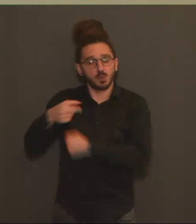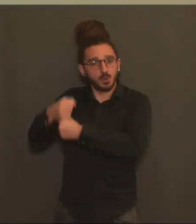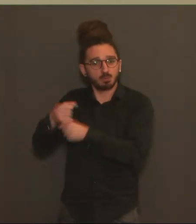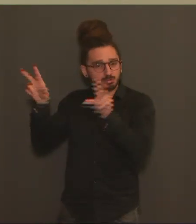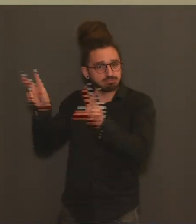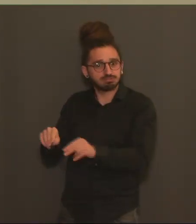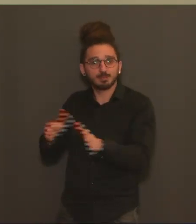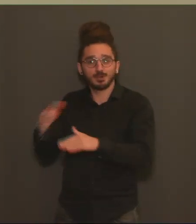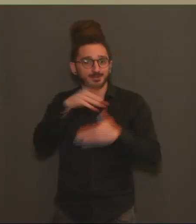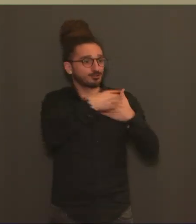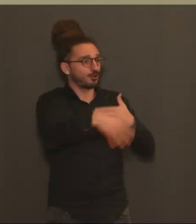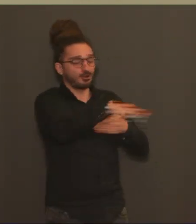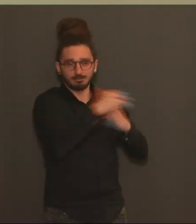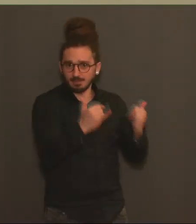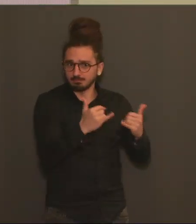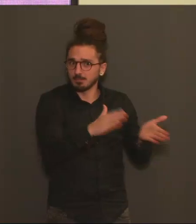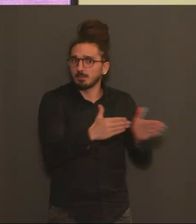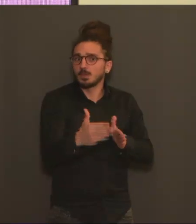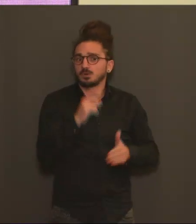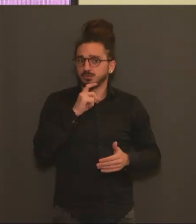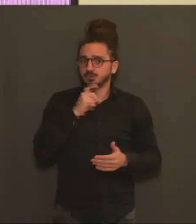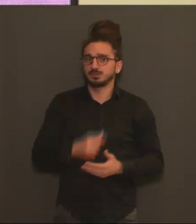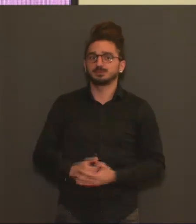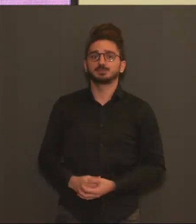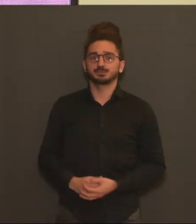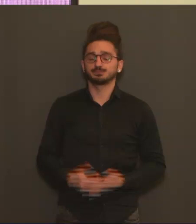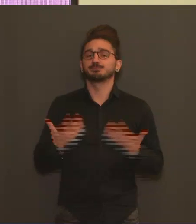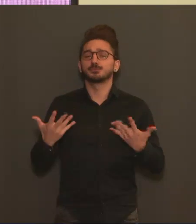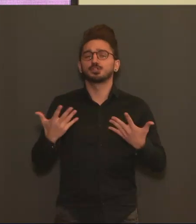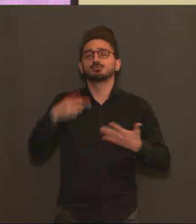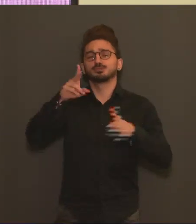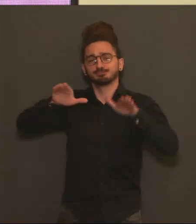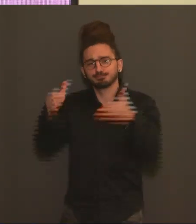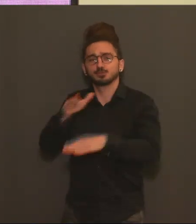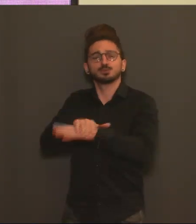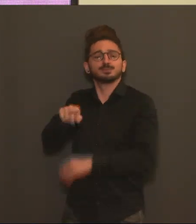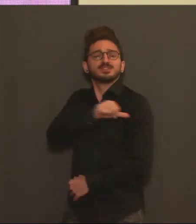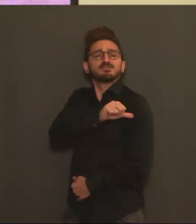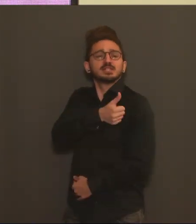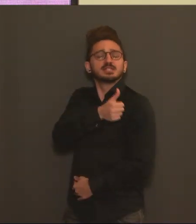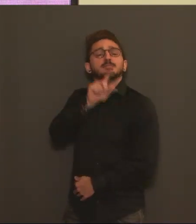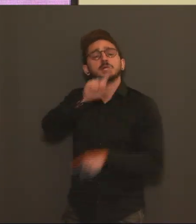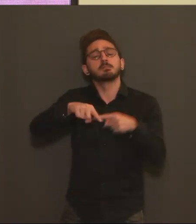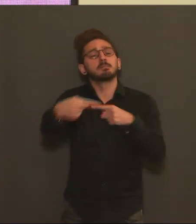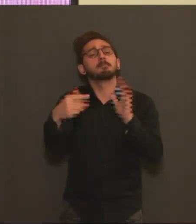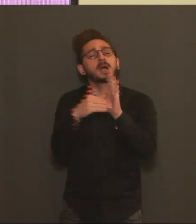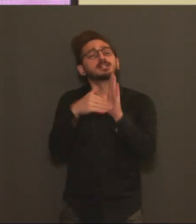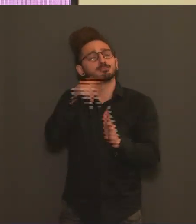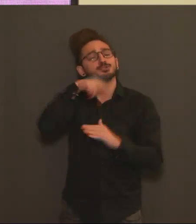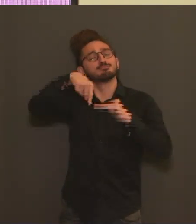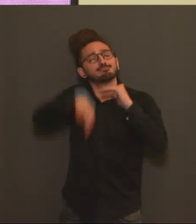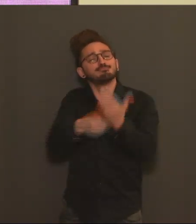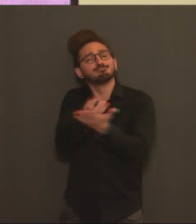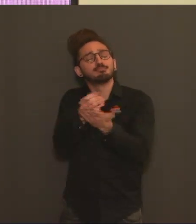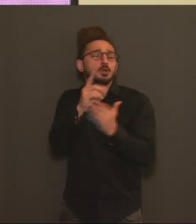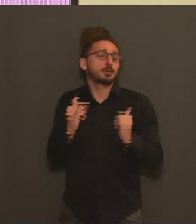Vaccination dans notre pays, quelques chiffres avant des chiffres plus détaillés mardi prochain, bien sûr, comme d'habitude. Actuellement, 26%,